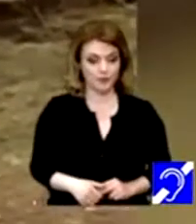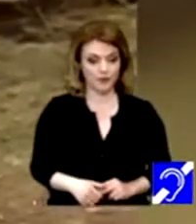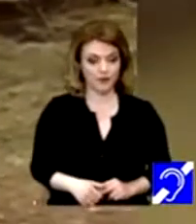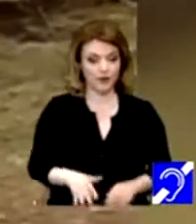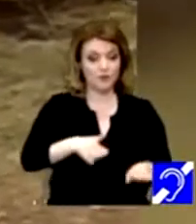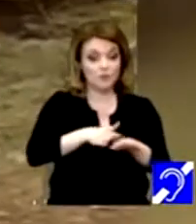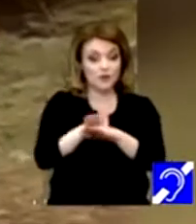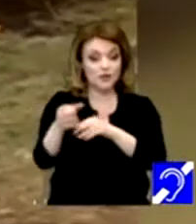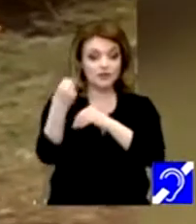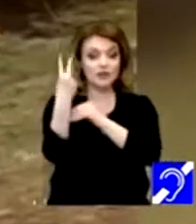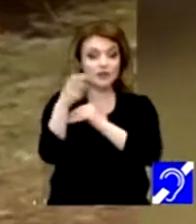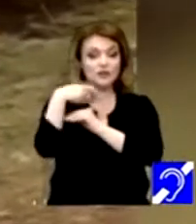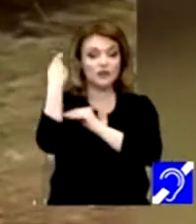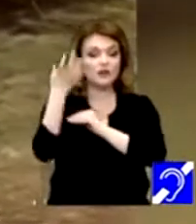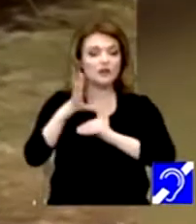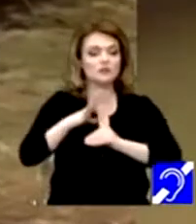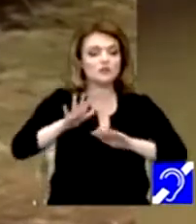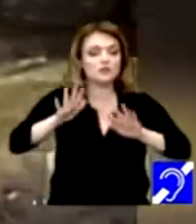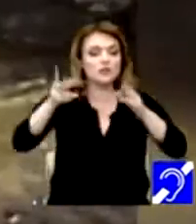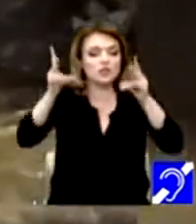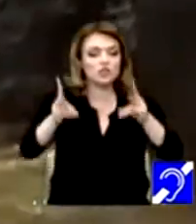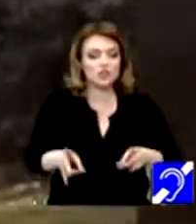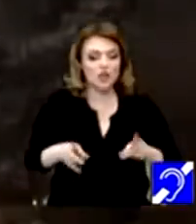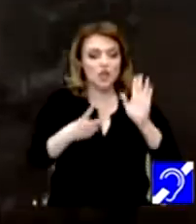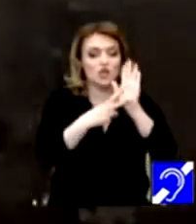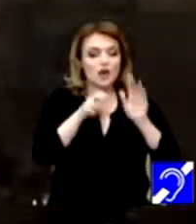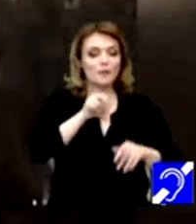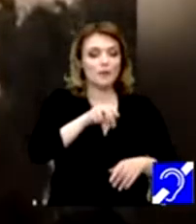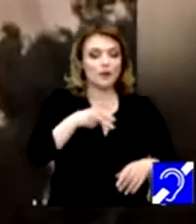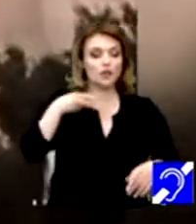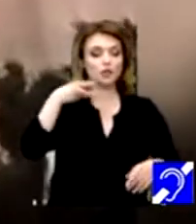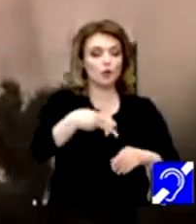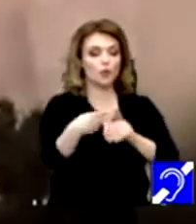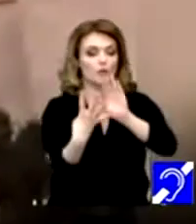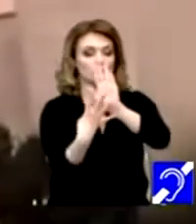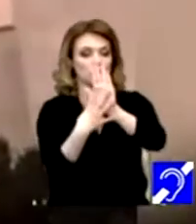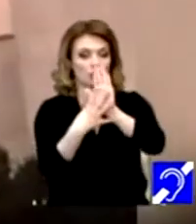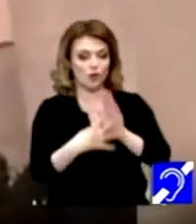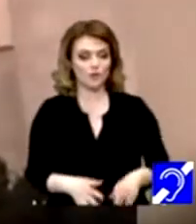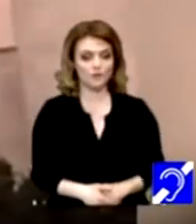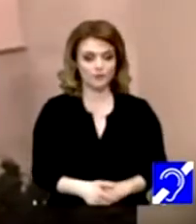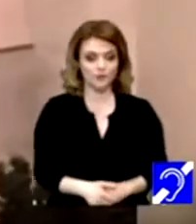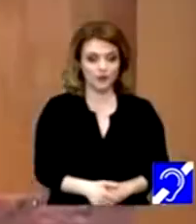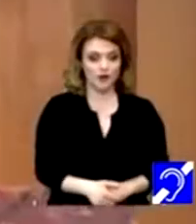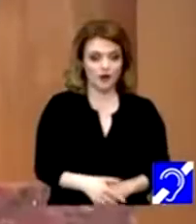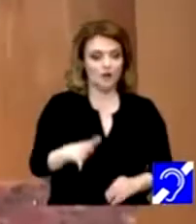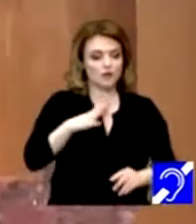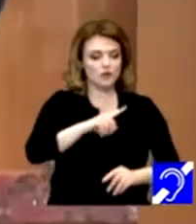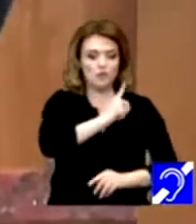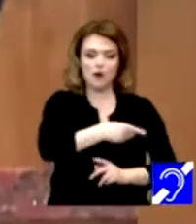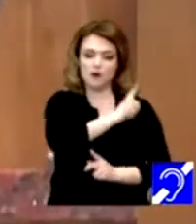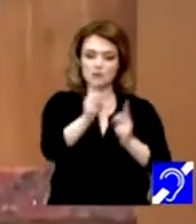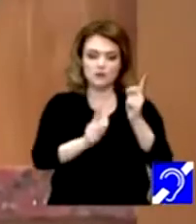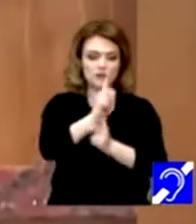Se împlinesc 12 ani de la tragicele evenimente din 7 aprilie 2009, un moment de cotitură pentru Republica